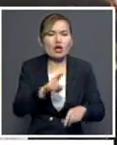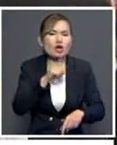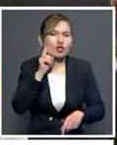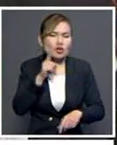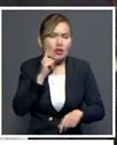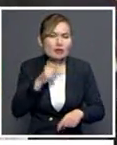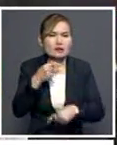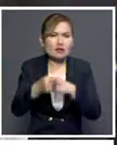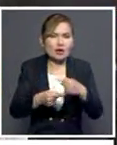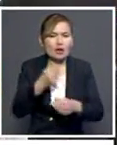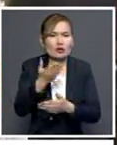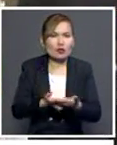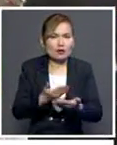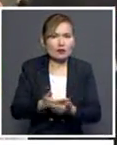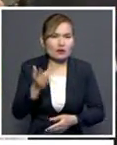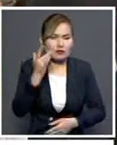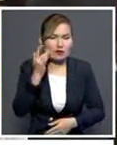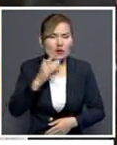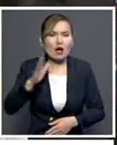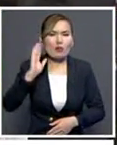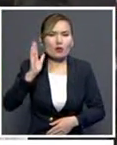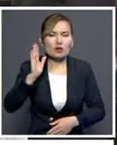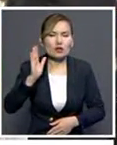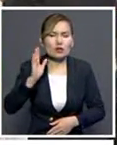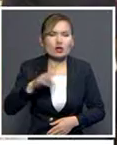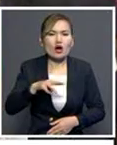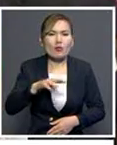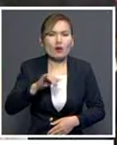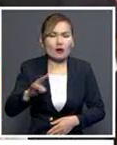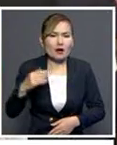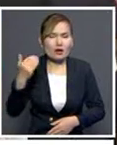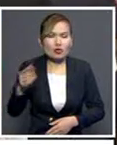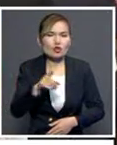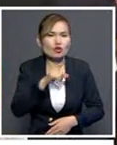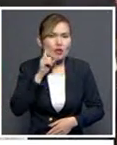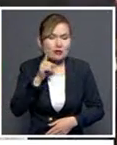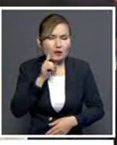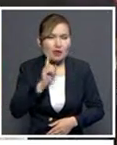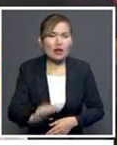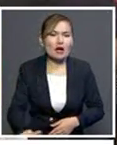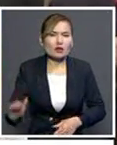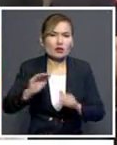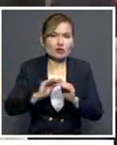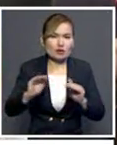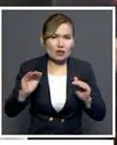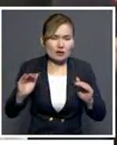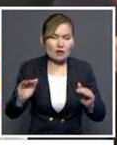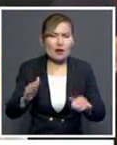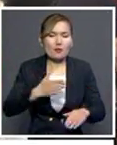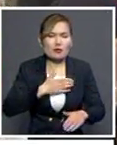балаларға, ұрпақтарға үлгі болар. Келешекте осы мұқаңдай, осында жақсы адам болып, адам кешілігі